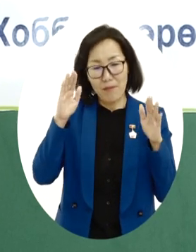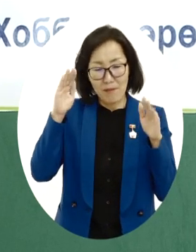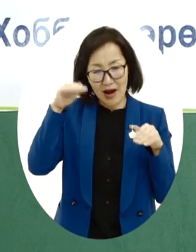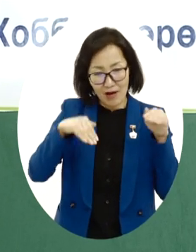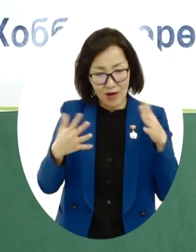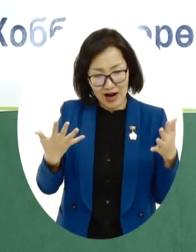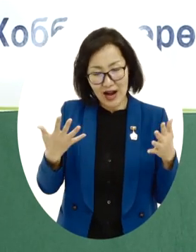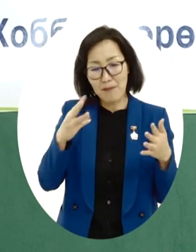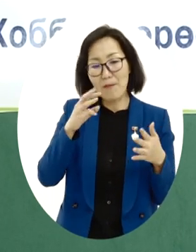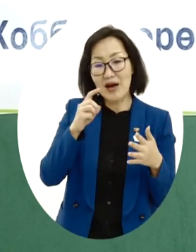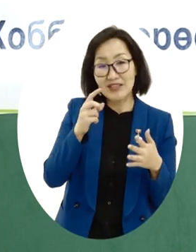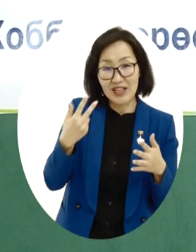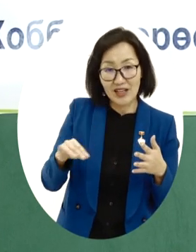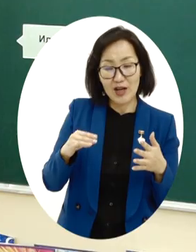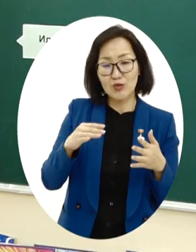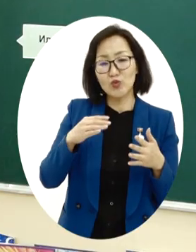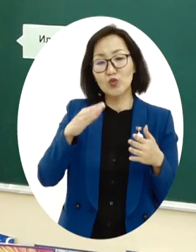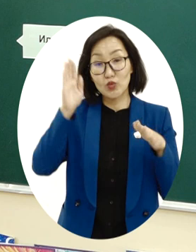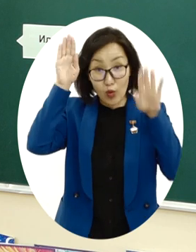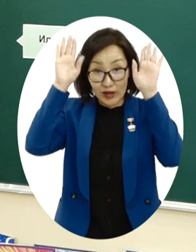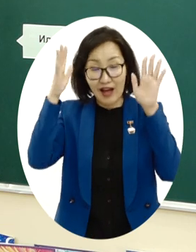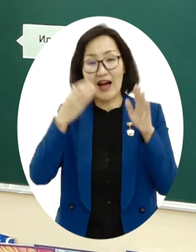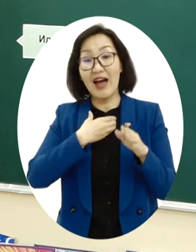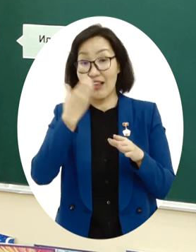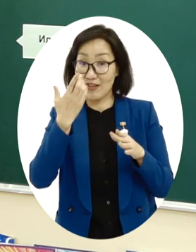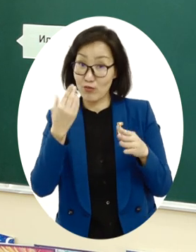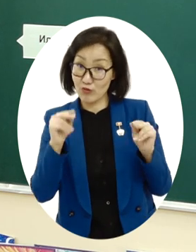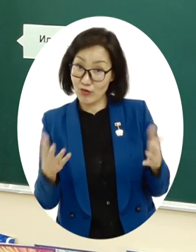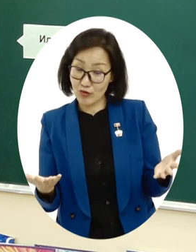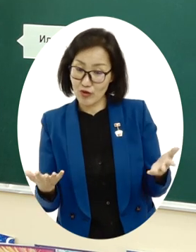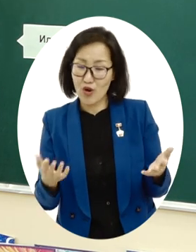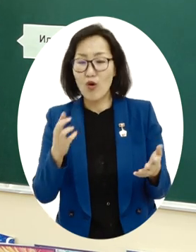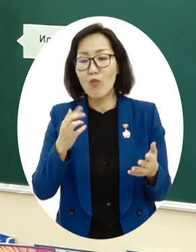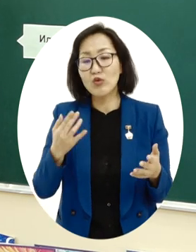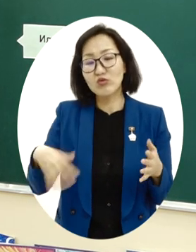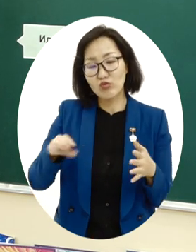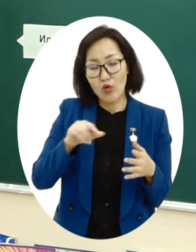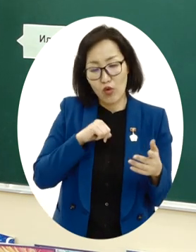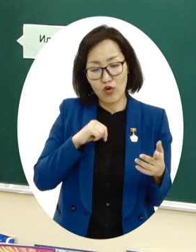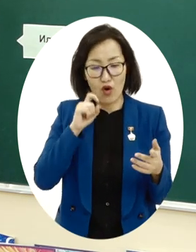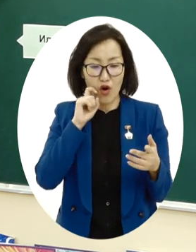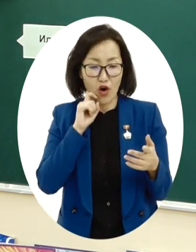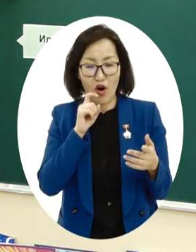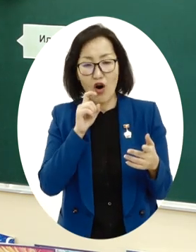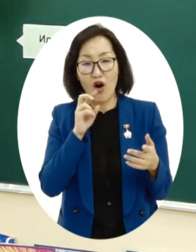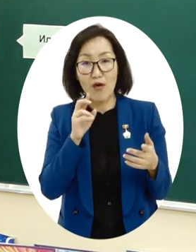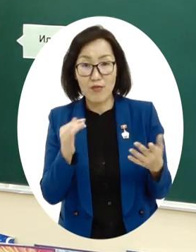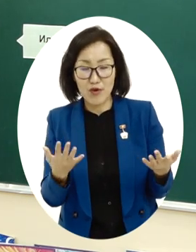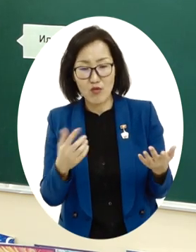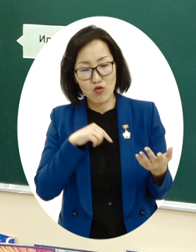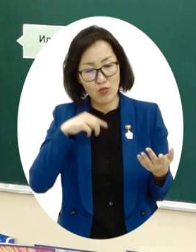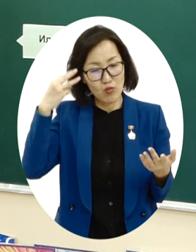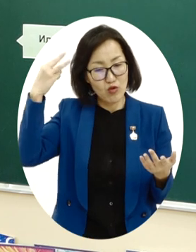Туулай, Анааш өөр ямар амтан байж болох вэ? Өөртөө сонголтоо хийн. Бусад зүйлийн тухай гэхээр зэрэг өөрийн хобби, мөн